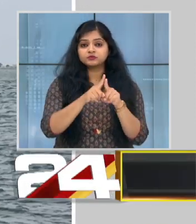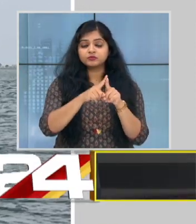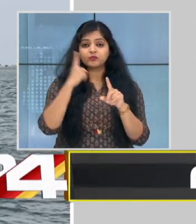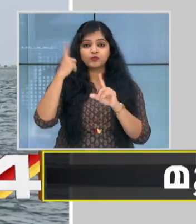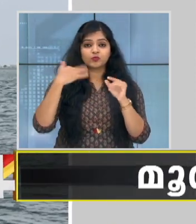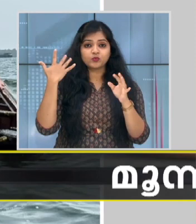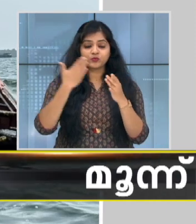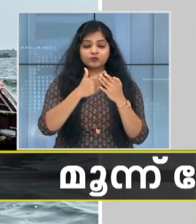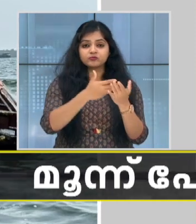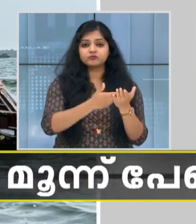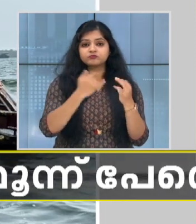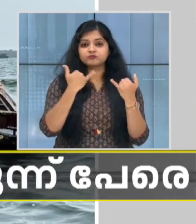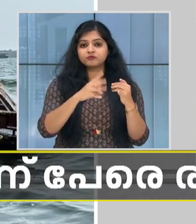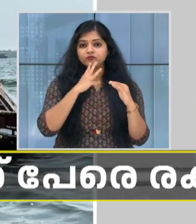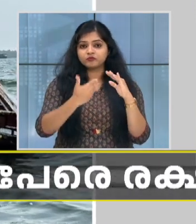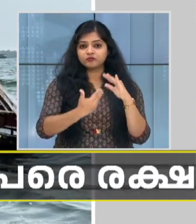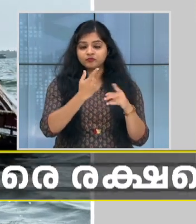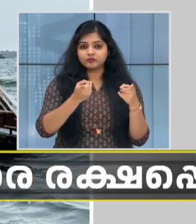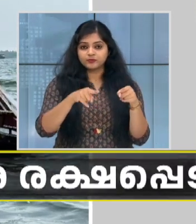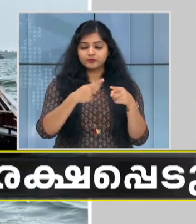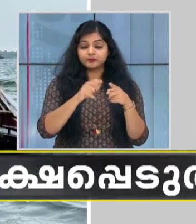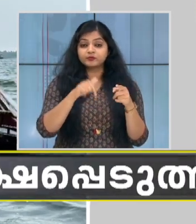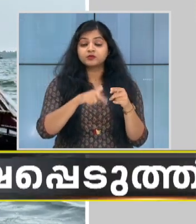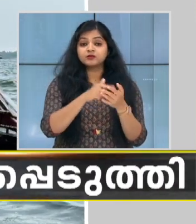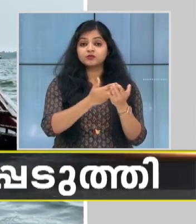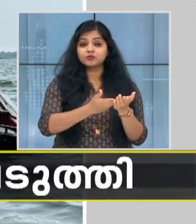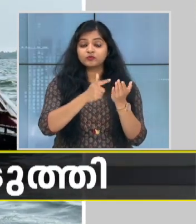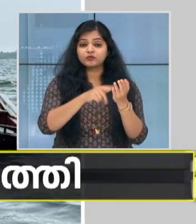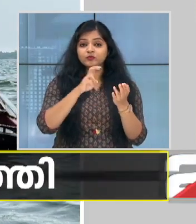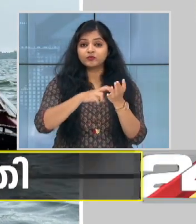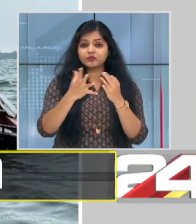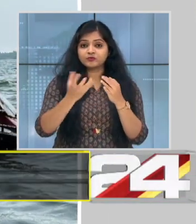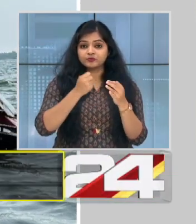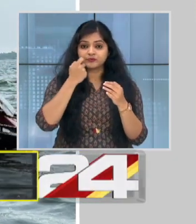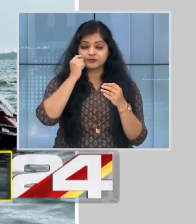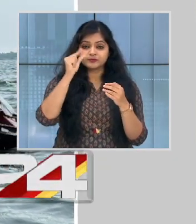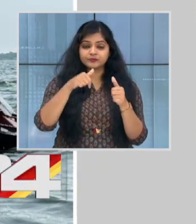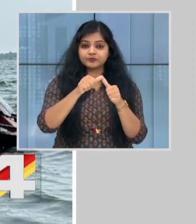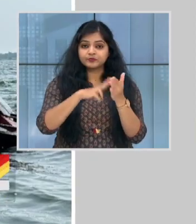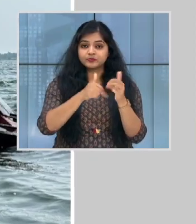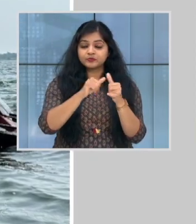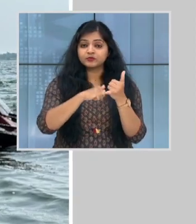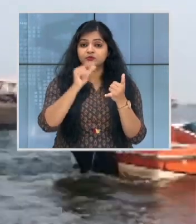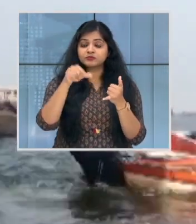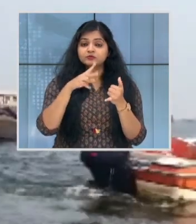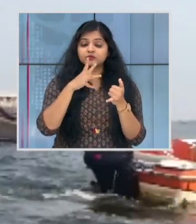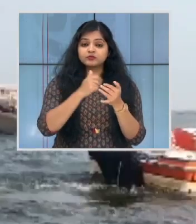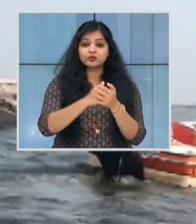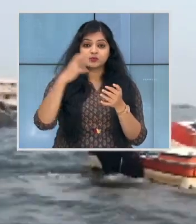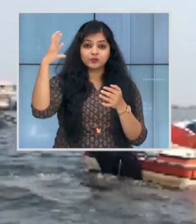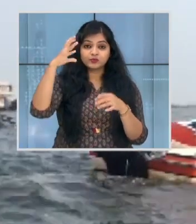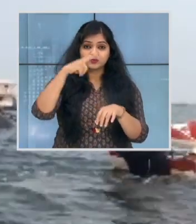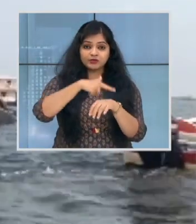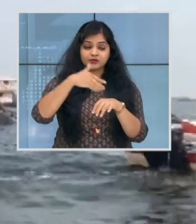അടിപ്പല ഇളകി വെള്ളം കയറുന്നത്. പക്ഷെ ഇതിന്റെ ഇത് ഈ ബോട്ട് വാടകയ്ക്ക് എടുത്ത റിലാക്സ് ഇൻ കേരള ഏജൻസി ഉടമ കൂടിയായിട്ടുള്ള അനസ് പറയുന്നത് ഈ വേനൽക്കാലം